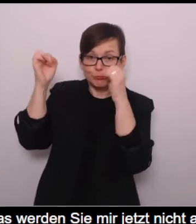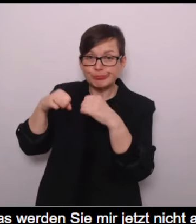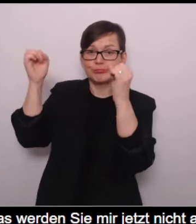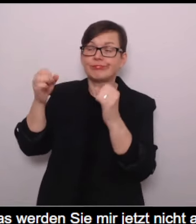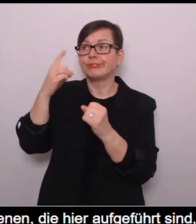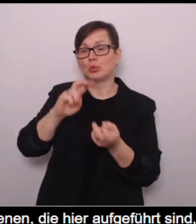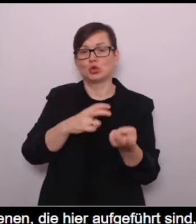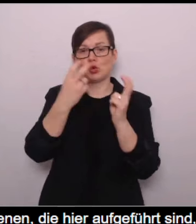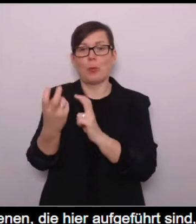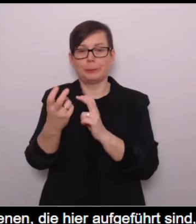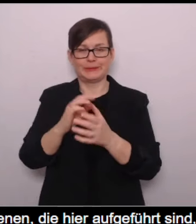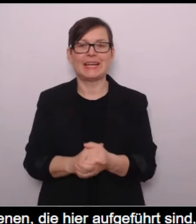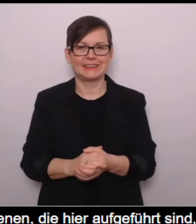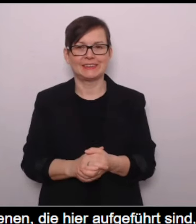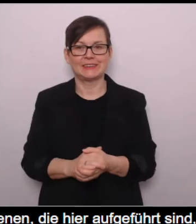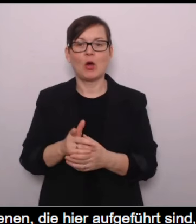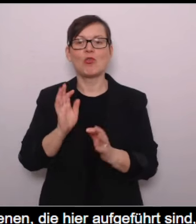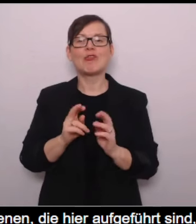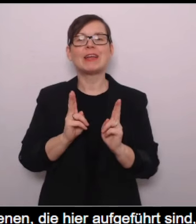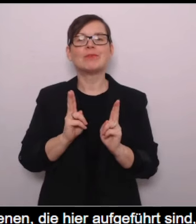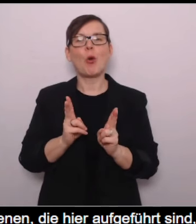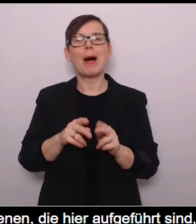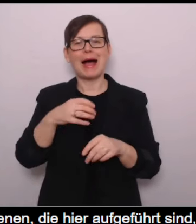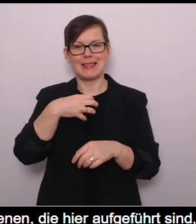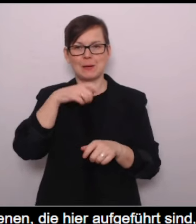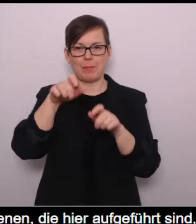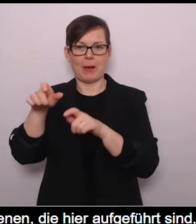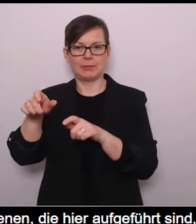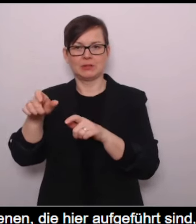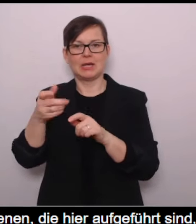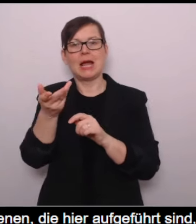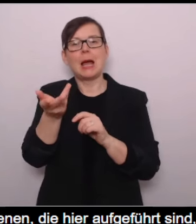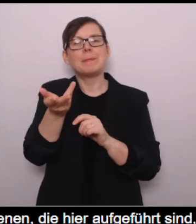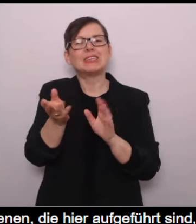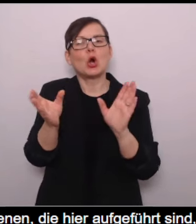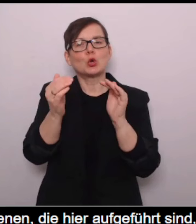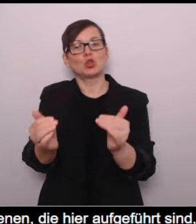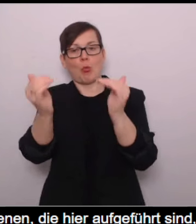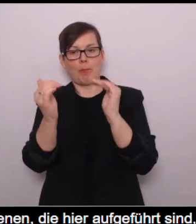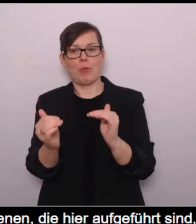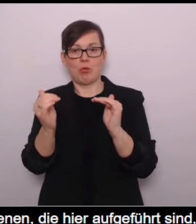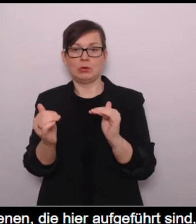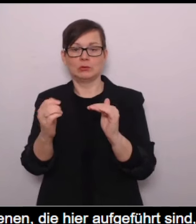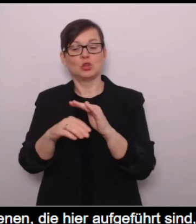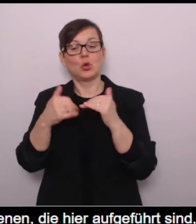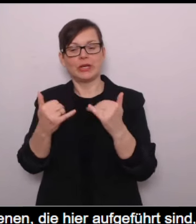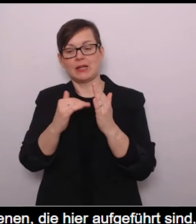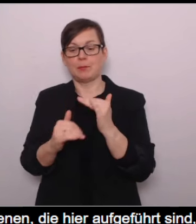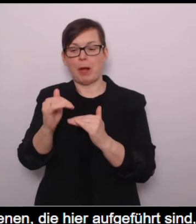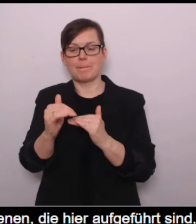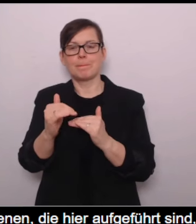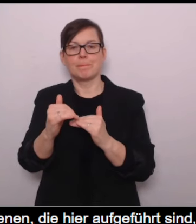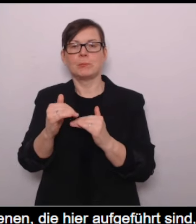Finanzminister, aber es ist natürlich einfach, weil wir die Beschlüsse aus Berlin umsetzen. Gerade mit dem Schwerpunkt übrigens auch gerade für die normalen Beamten, die